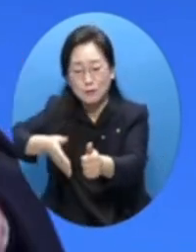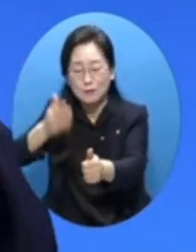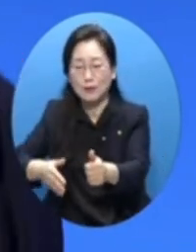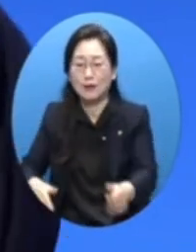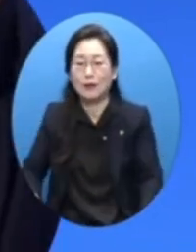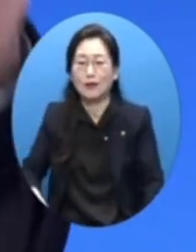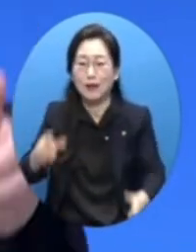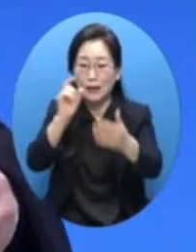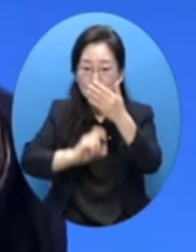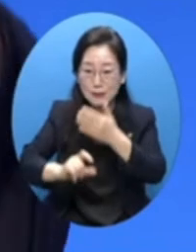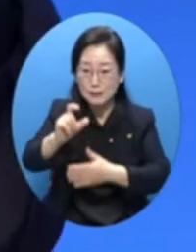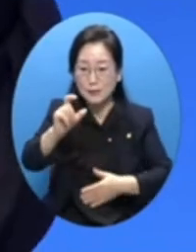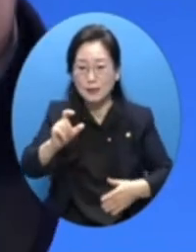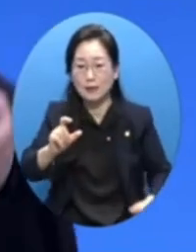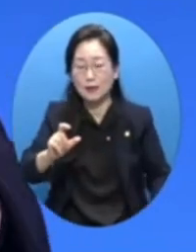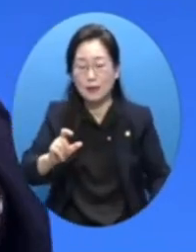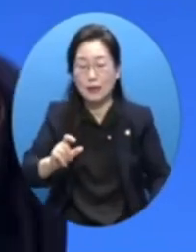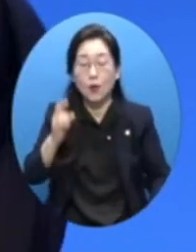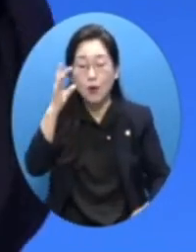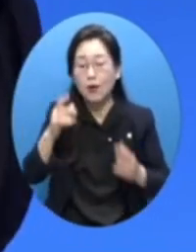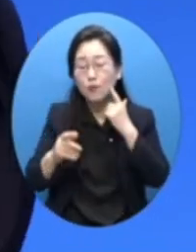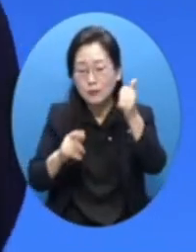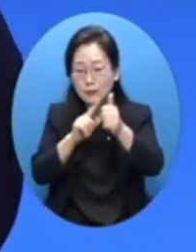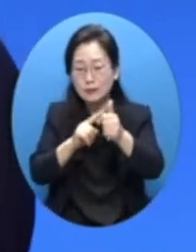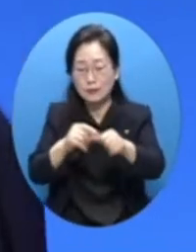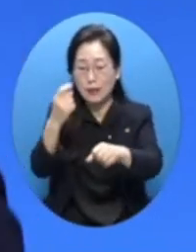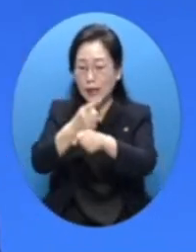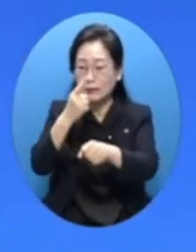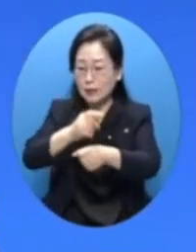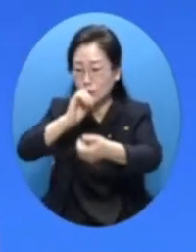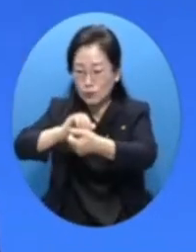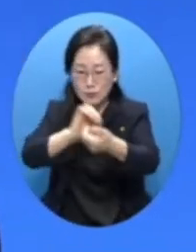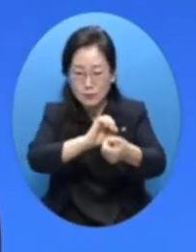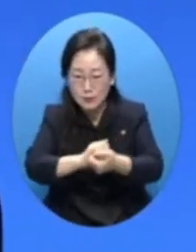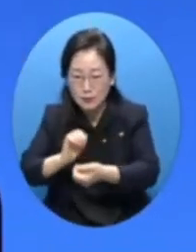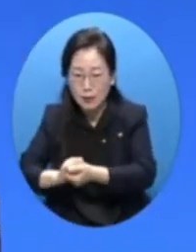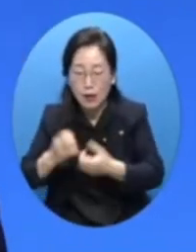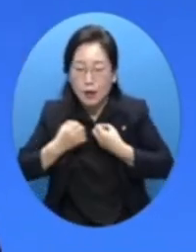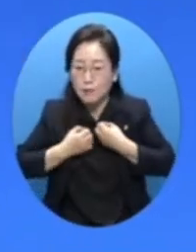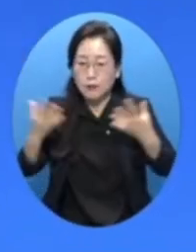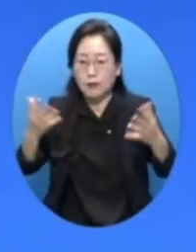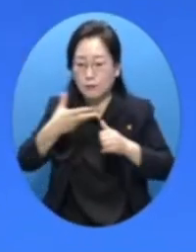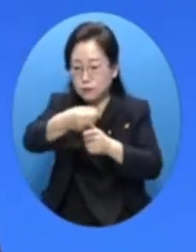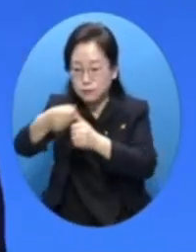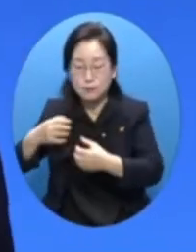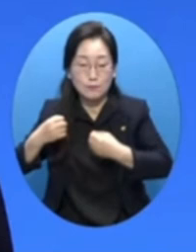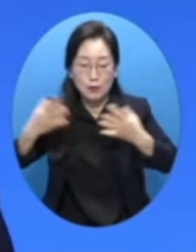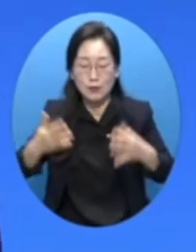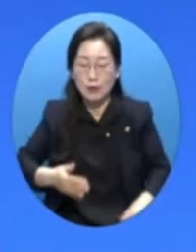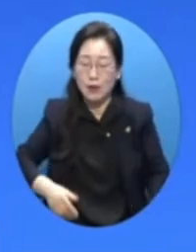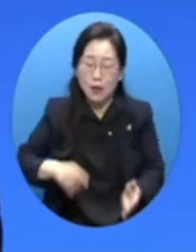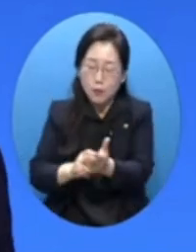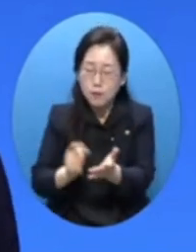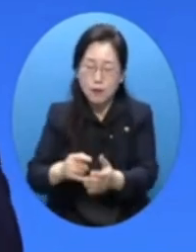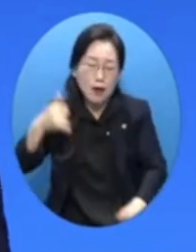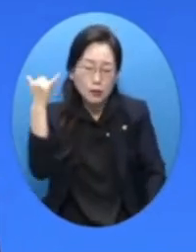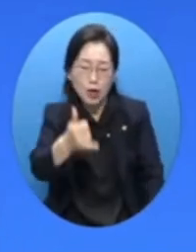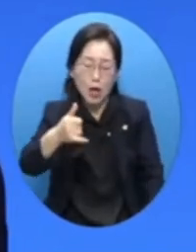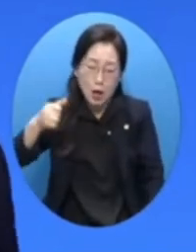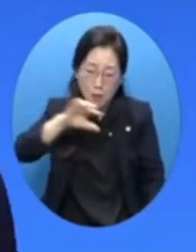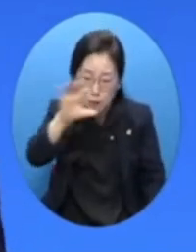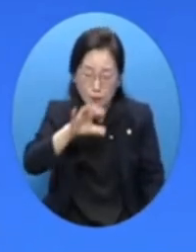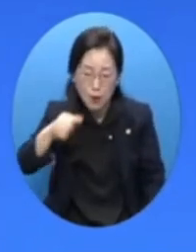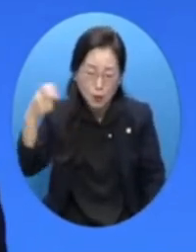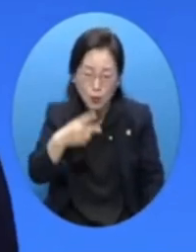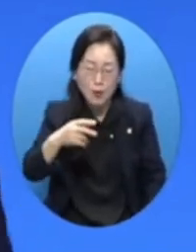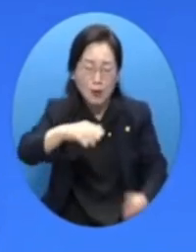아침에 시간적으로 한 시간 간격으로 계속 일정이 잡혔는데 그냥 몇 시간 전화 옵니다. 목사님 빨리 오세요. 빨리 오세요.